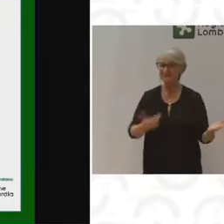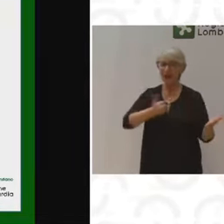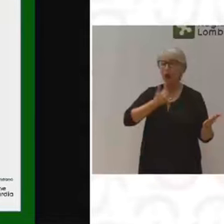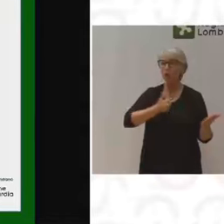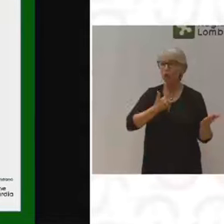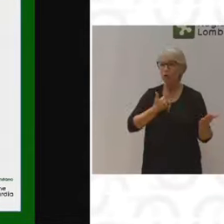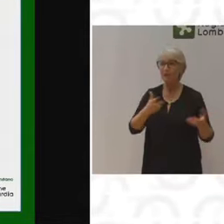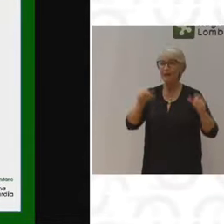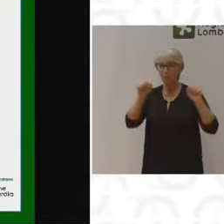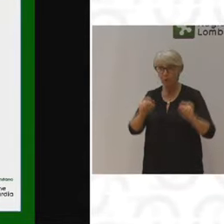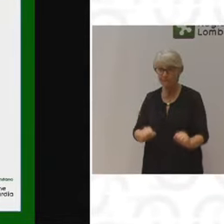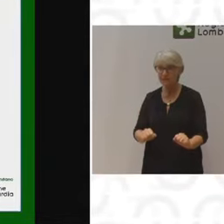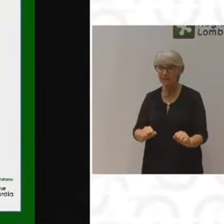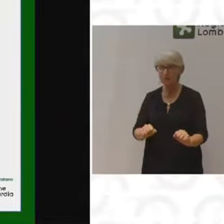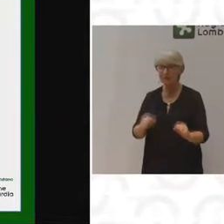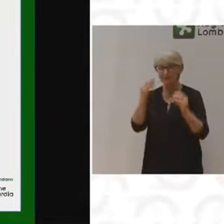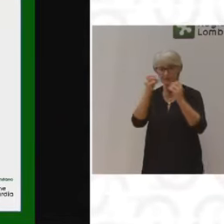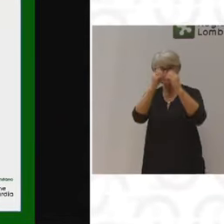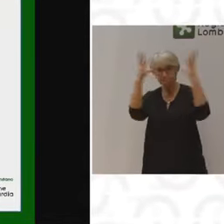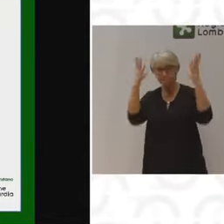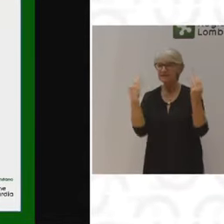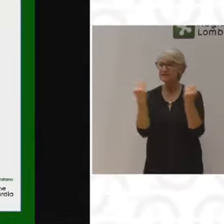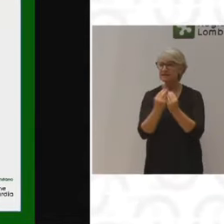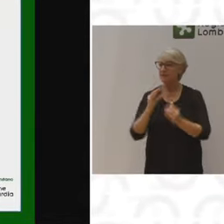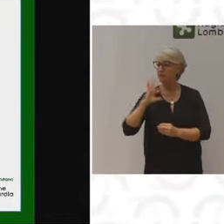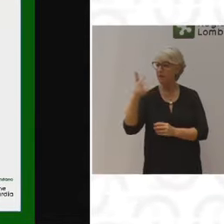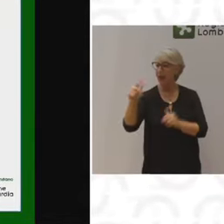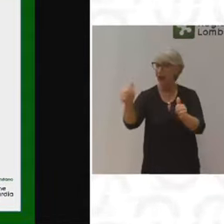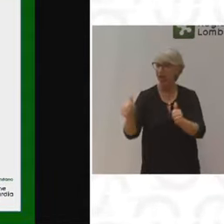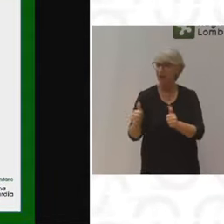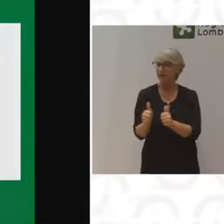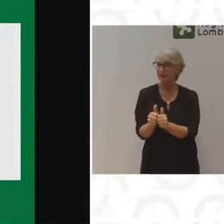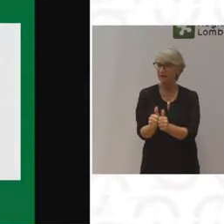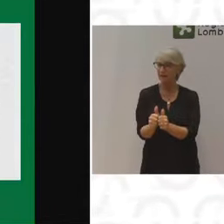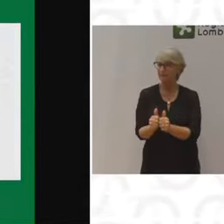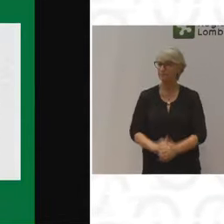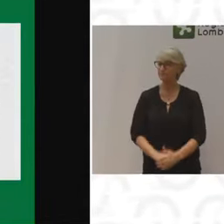è possibile se pensate insieme anche agli altri.